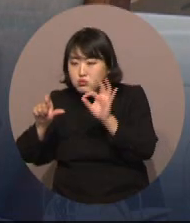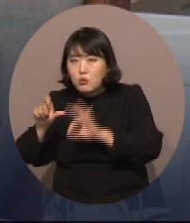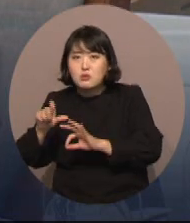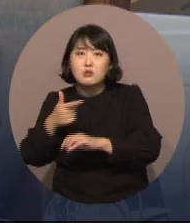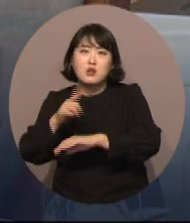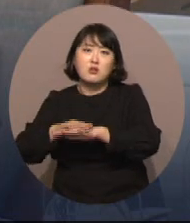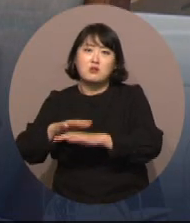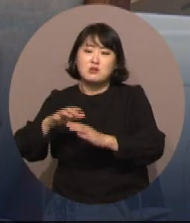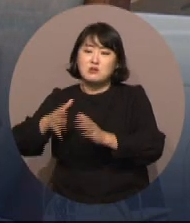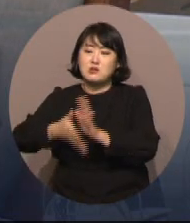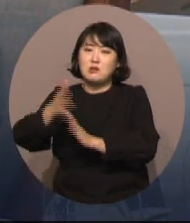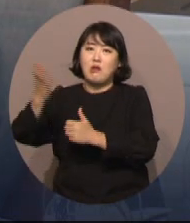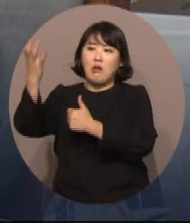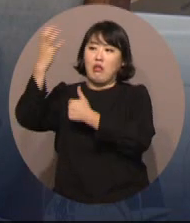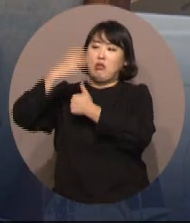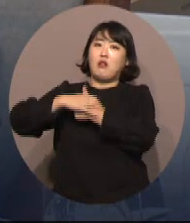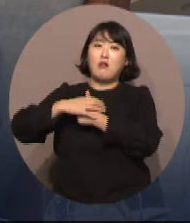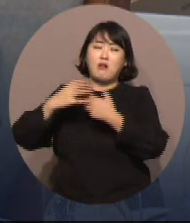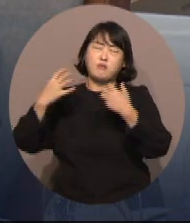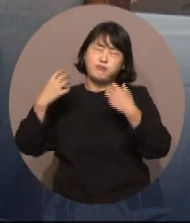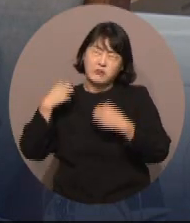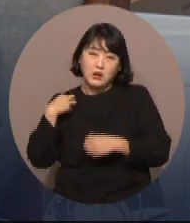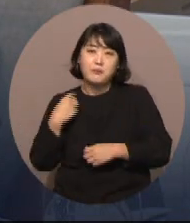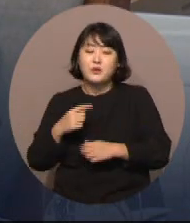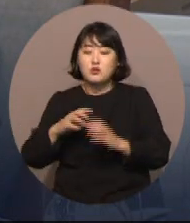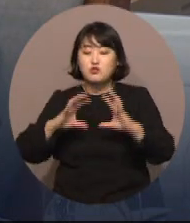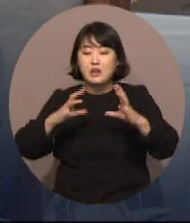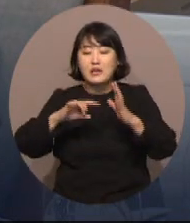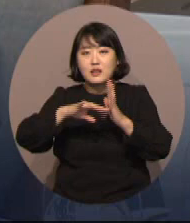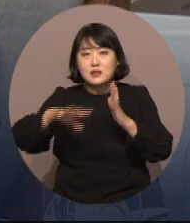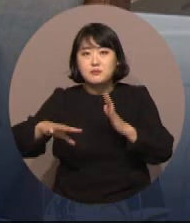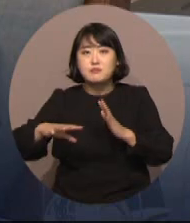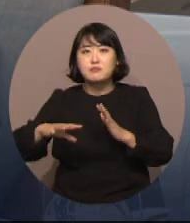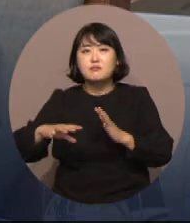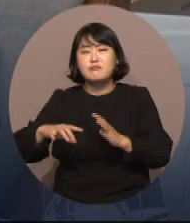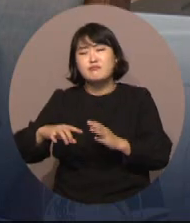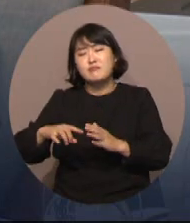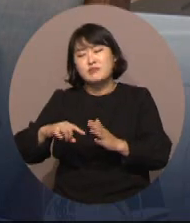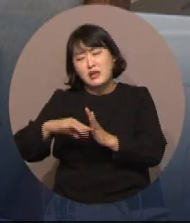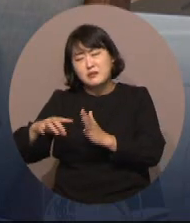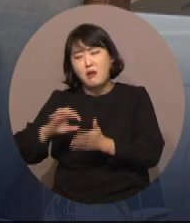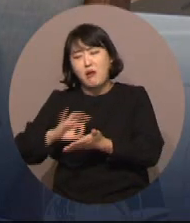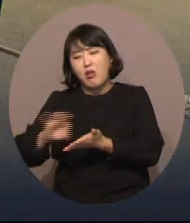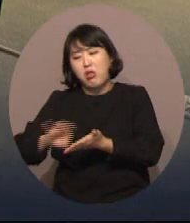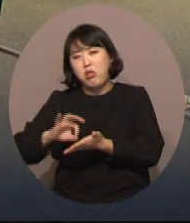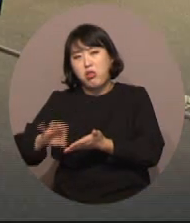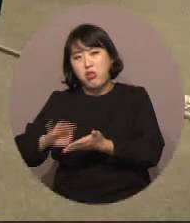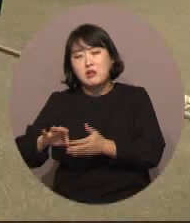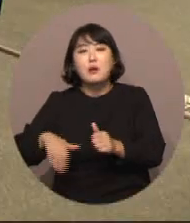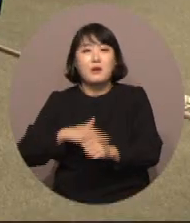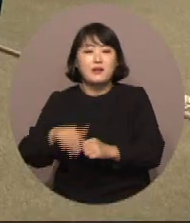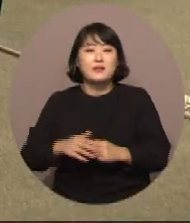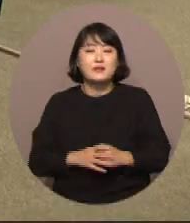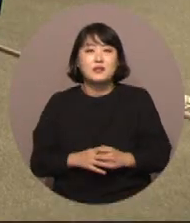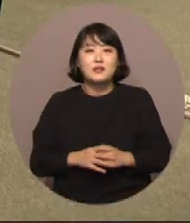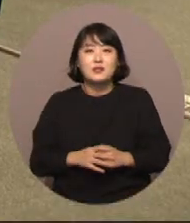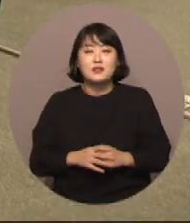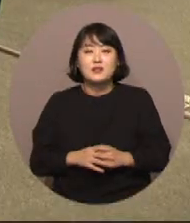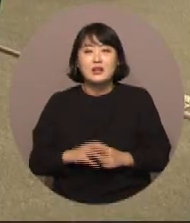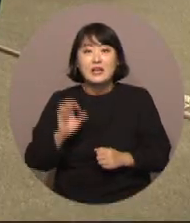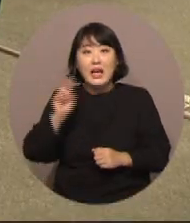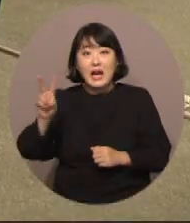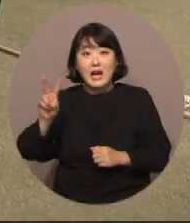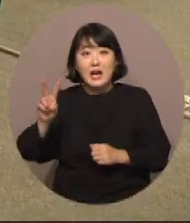겁니다. 그만큼 국세 혈세가 지금 낭비될 수밖에 없는 그런 상황이죠. 야당에선 이장우